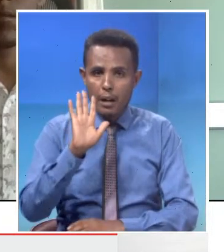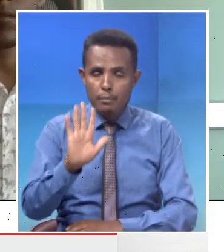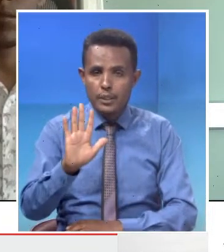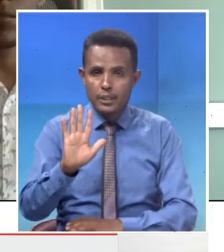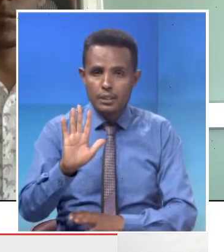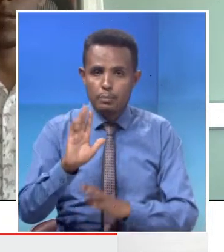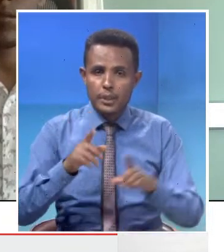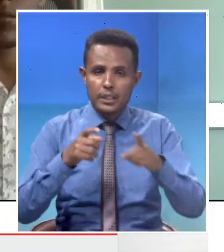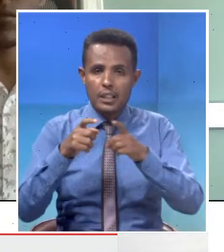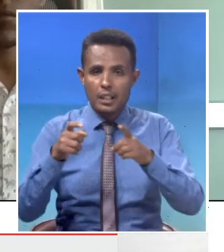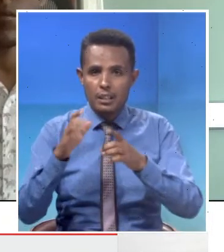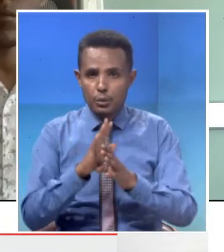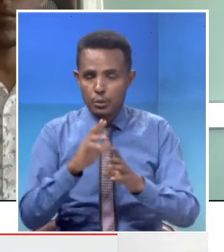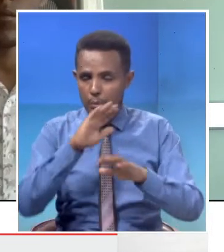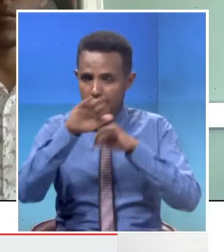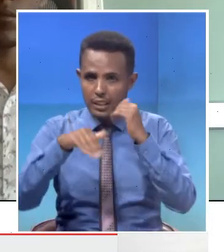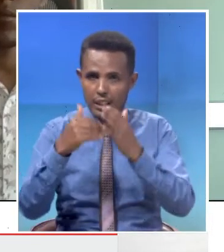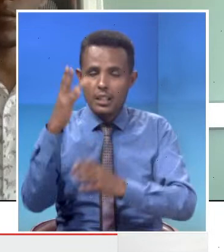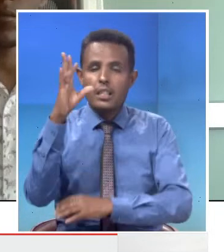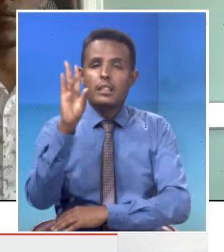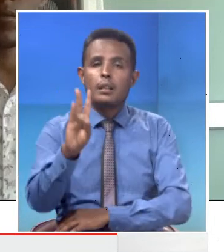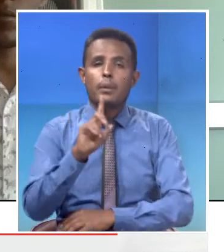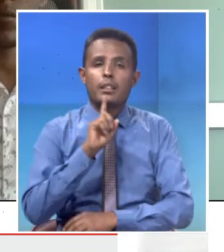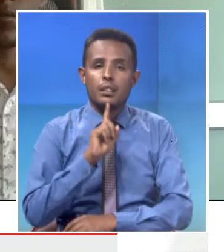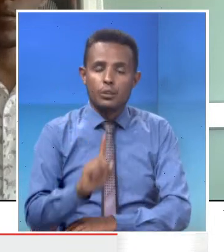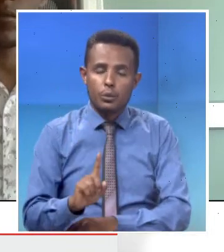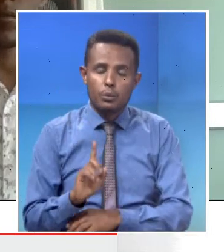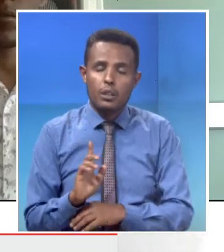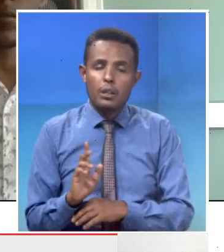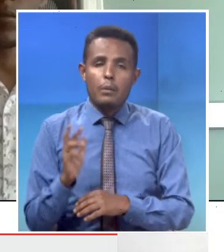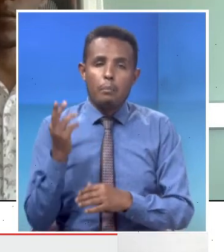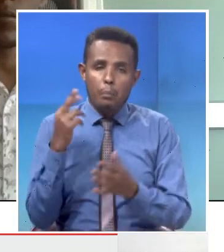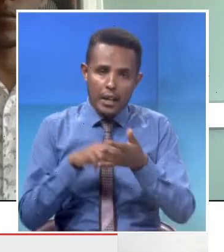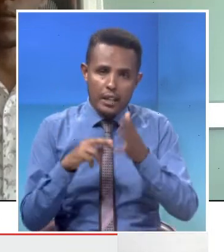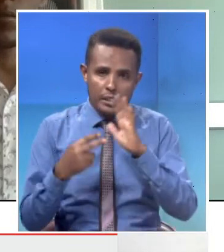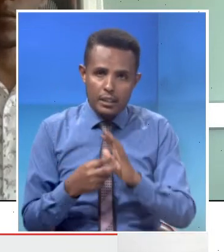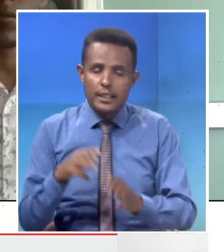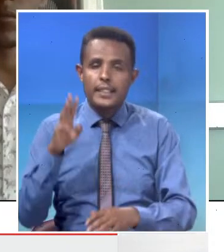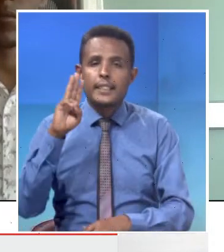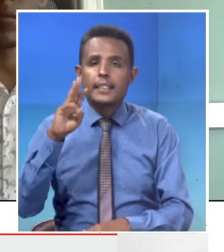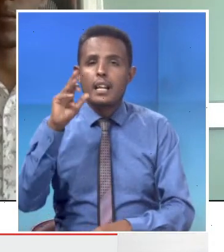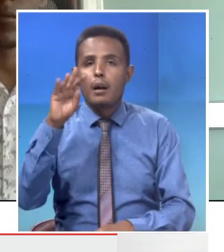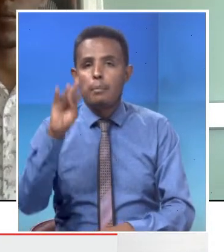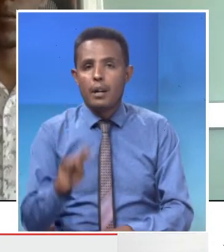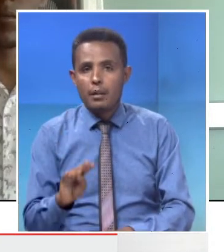ሁለት ከተማ መስተዳድሮች በአጠቃላይ ሰባት ናቸው። ማለትም በሲዳማ፣